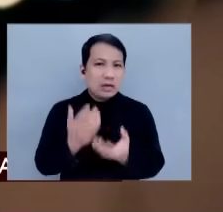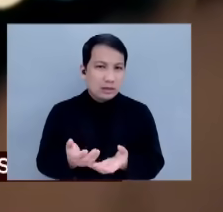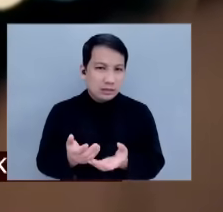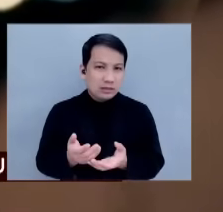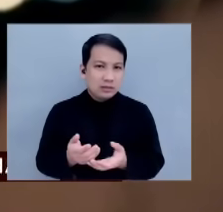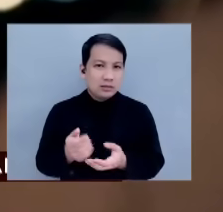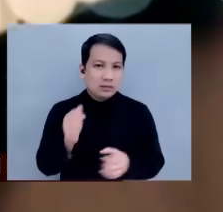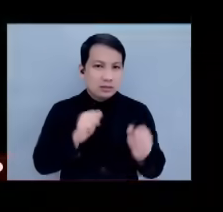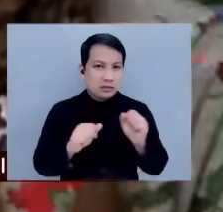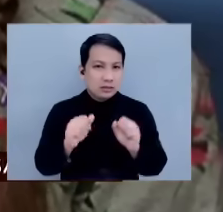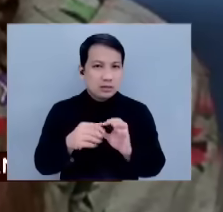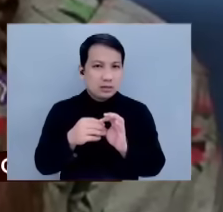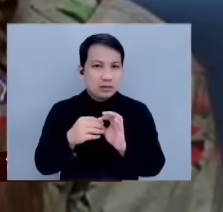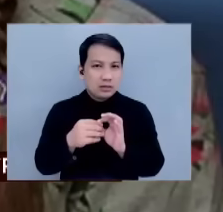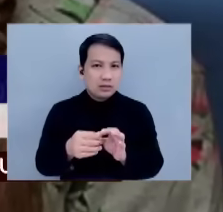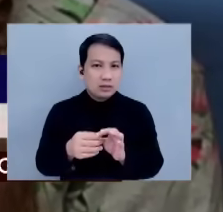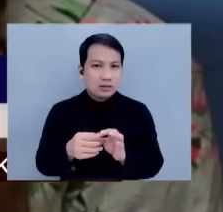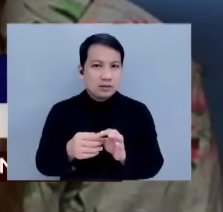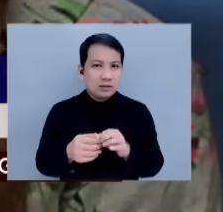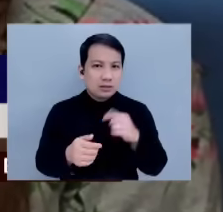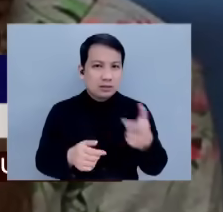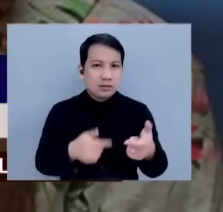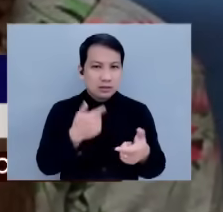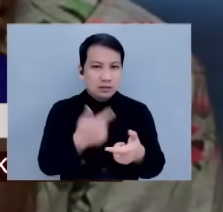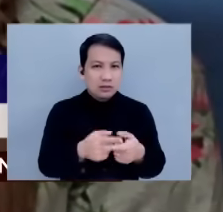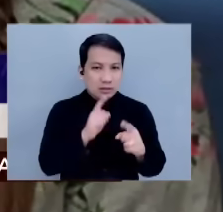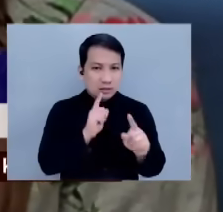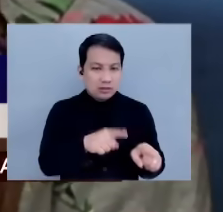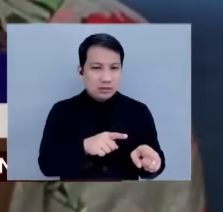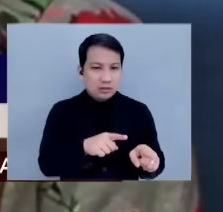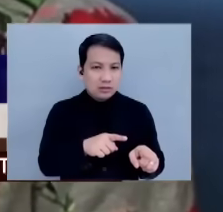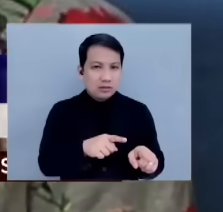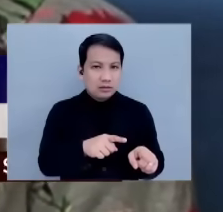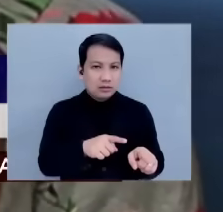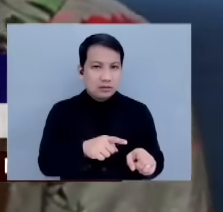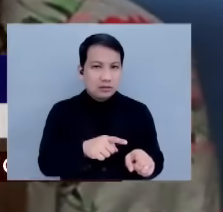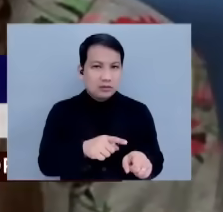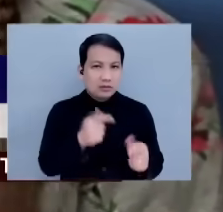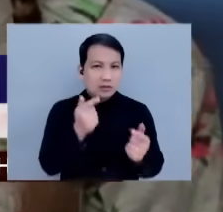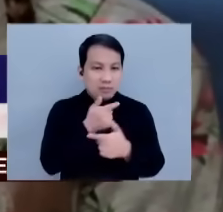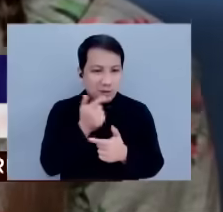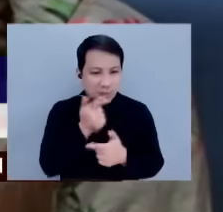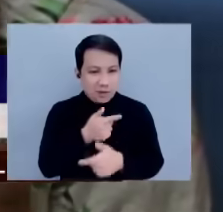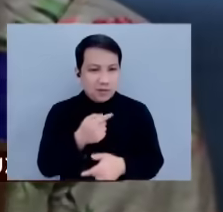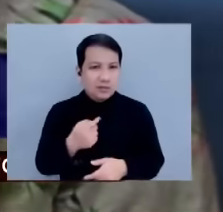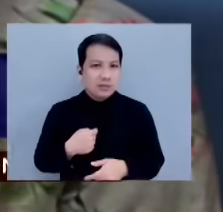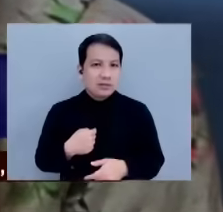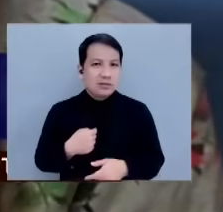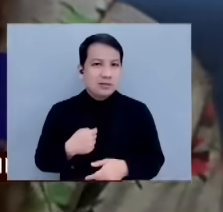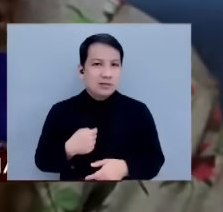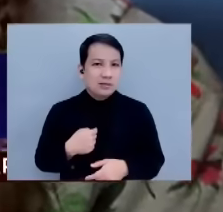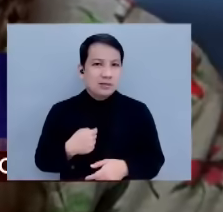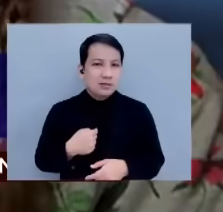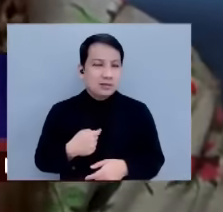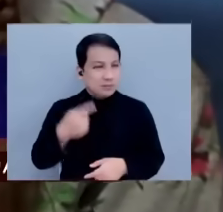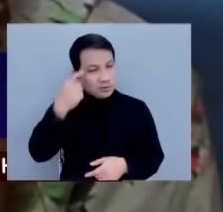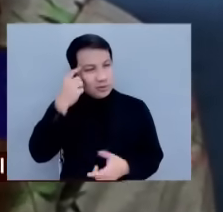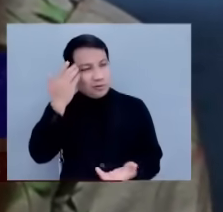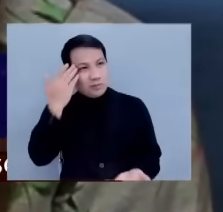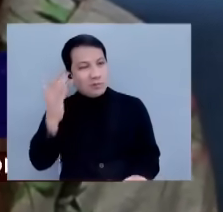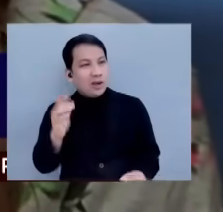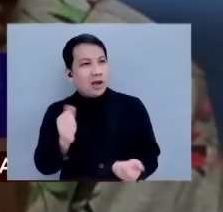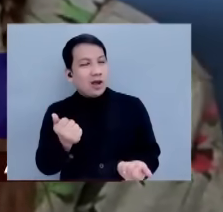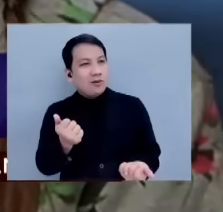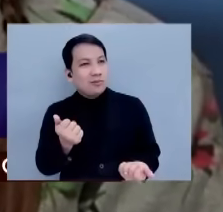mga binibitawan niyang salita parang laugh trip. So hindi ko po minsan alam kung paano babaliin